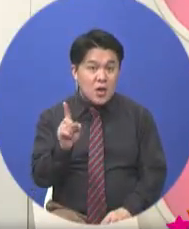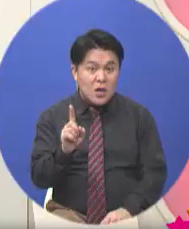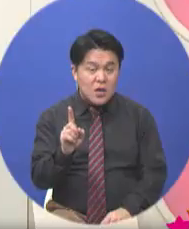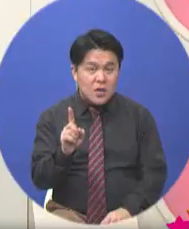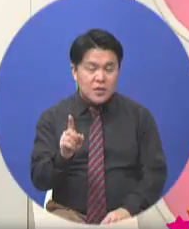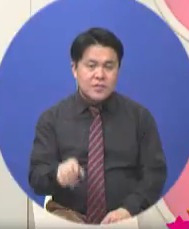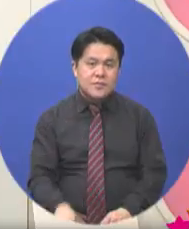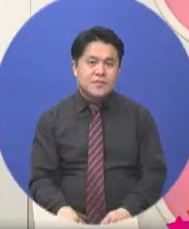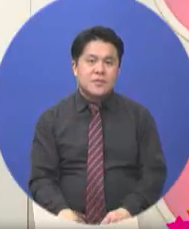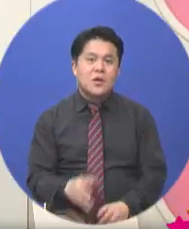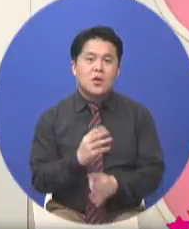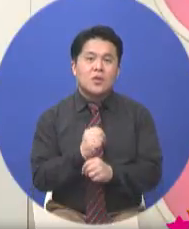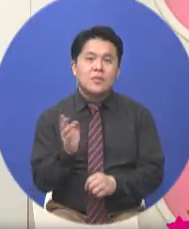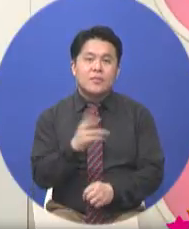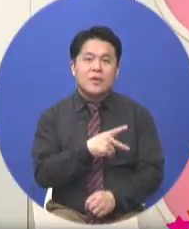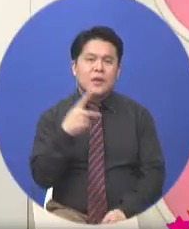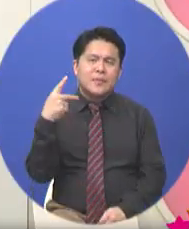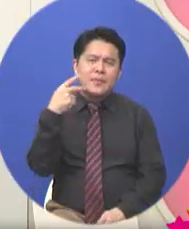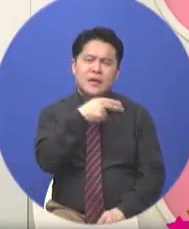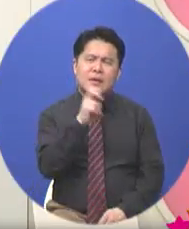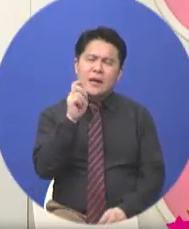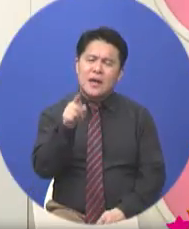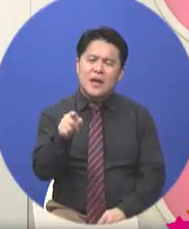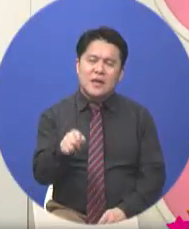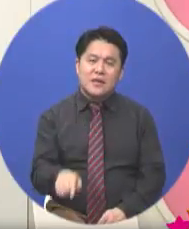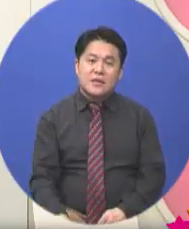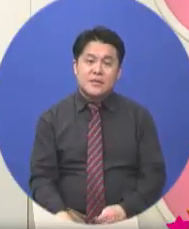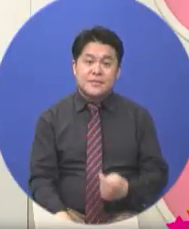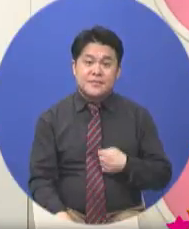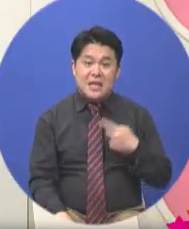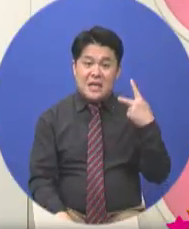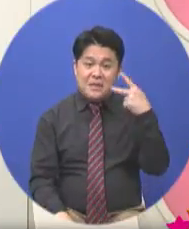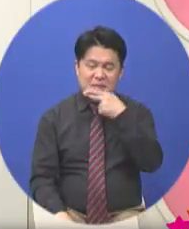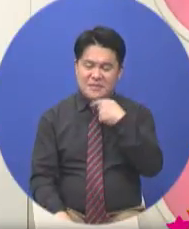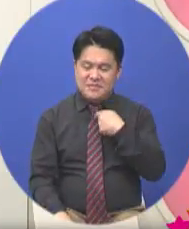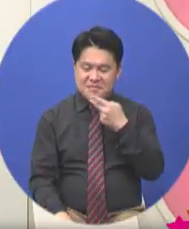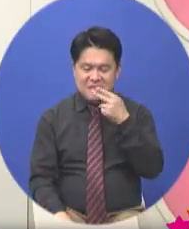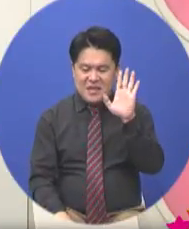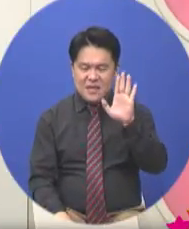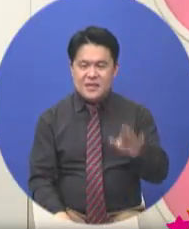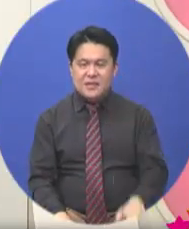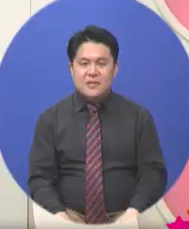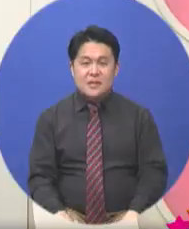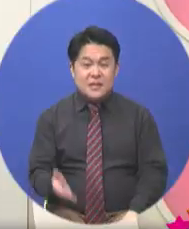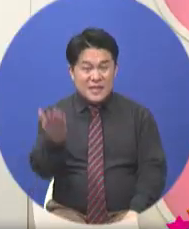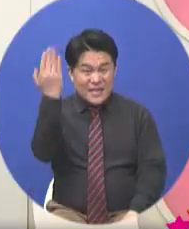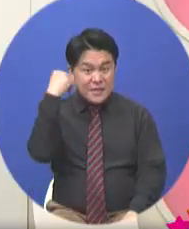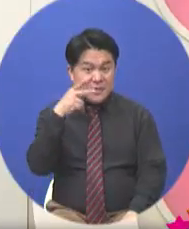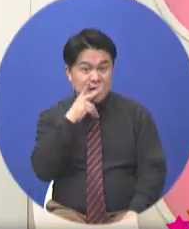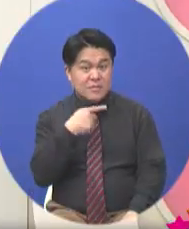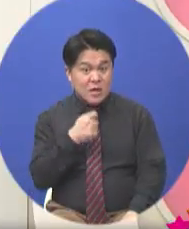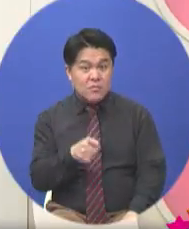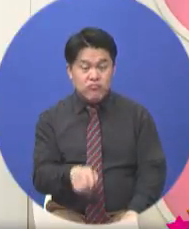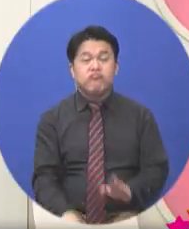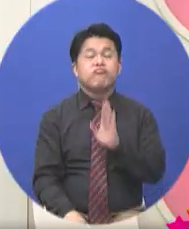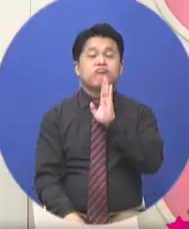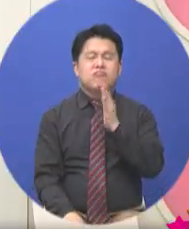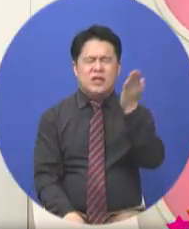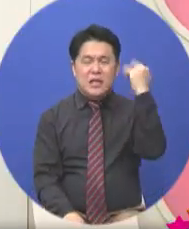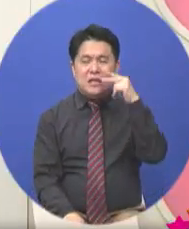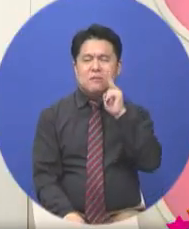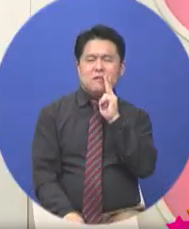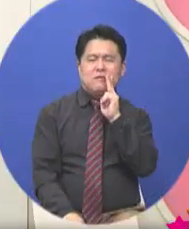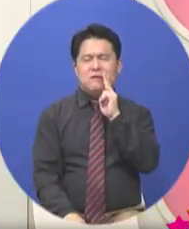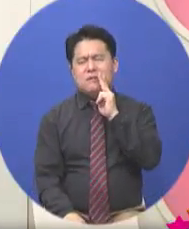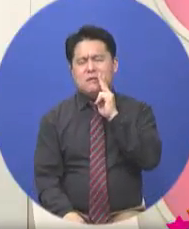네. 언제부터 지금 안 피시는 것 같아요. 안 피웁니다. 전혀 안 피. 혹시 옛날에는 폈었어요? 폈죠, 폈죠.